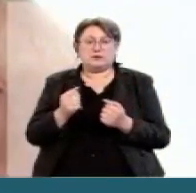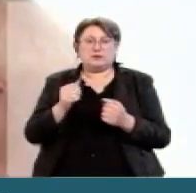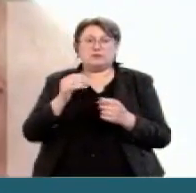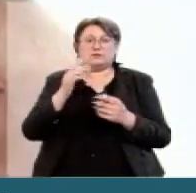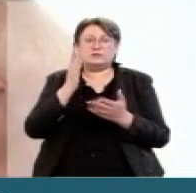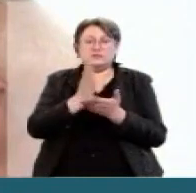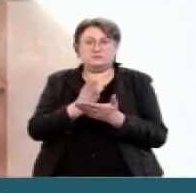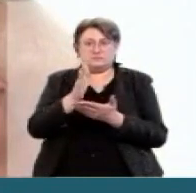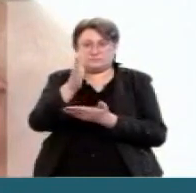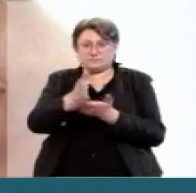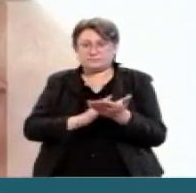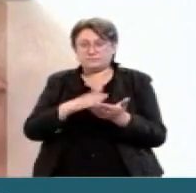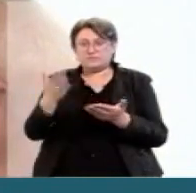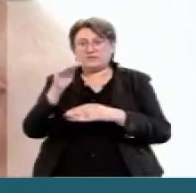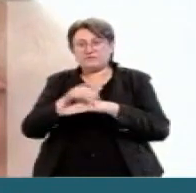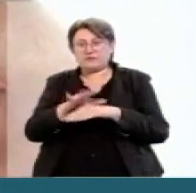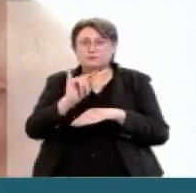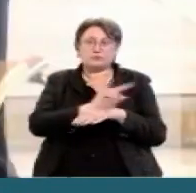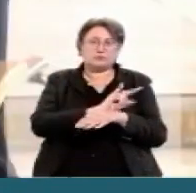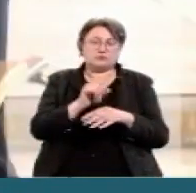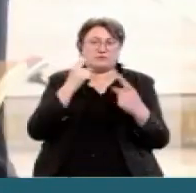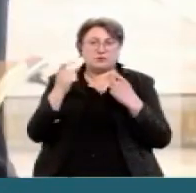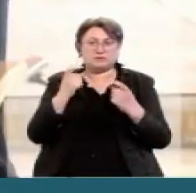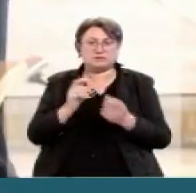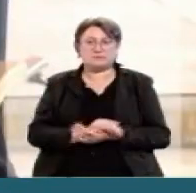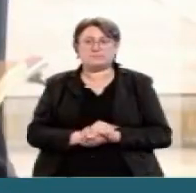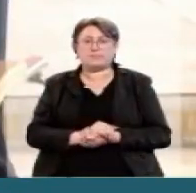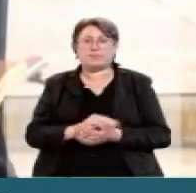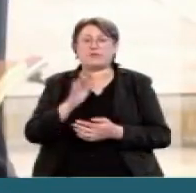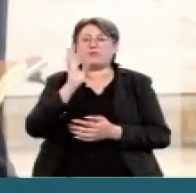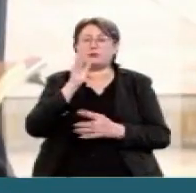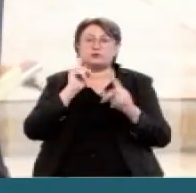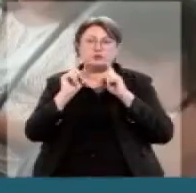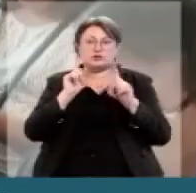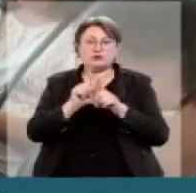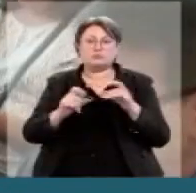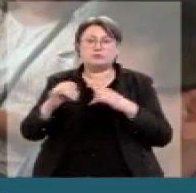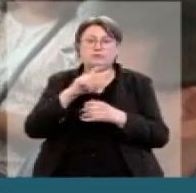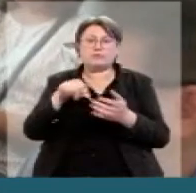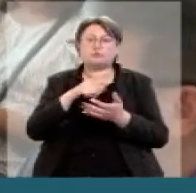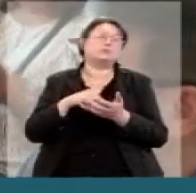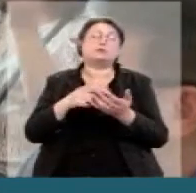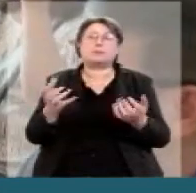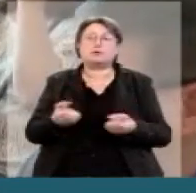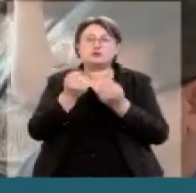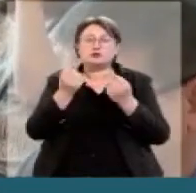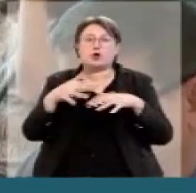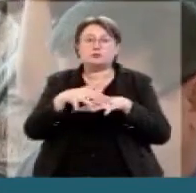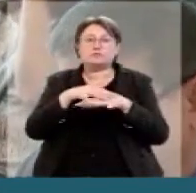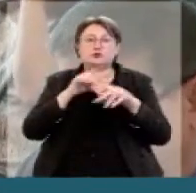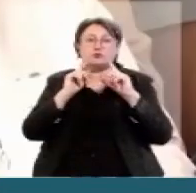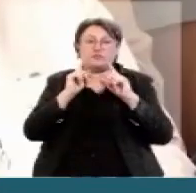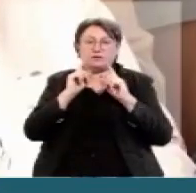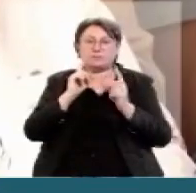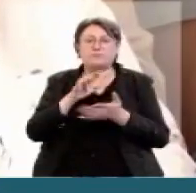Жиын барысында қоғамдық кеңестерге қолдау көрсету мәселесі де талқыланды. Алдағы уақытта бұл сауал назарға алынатын болады. Халықпен кері